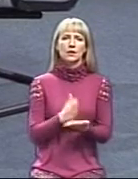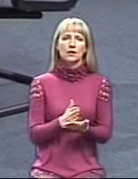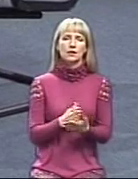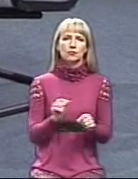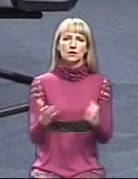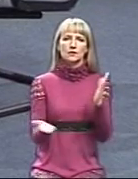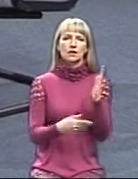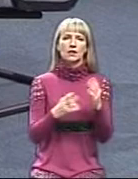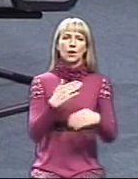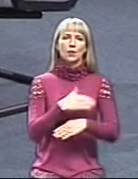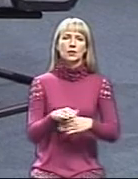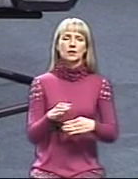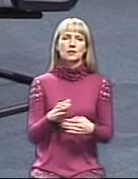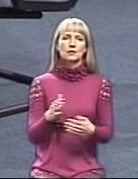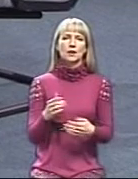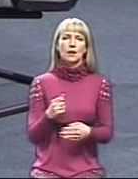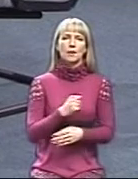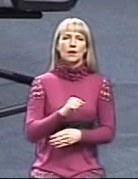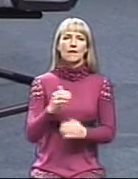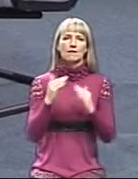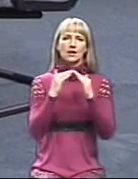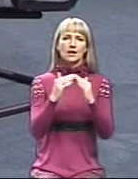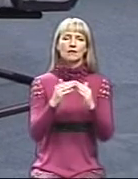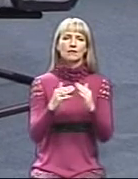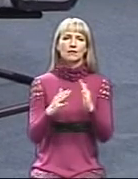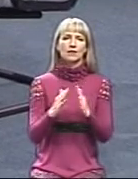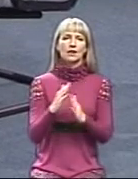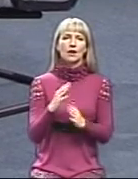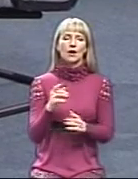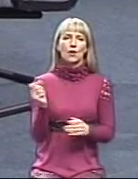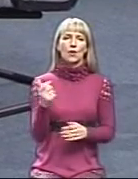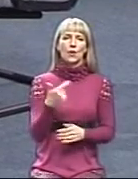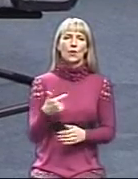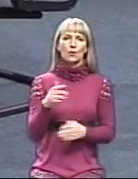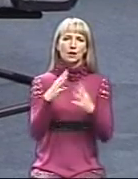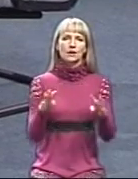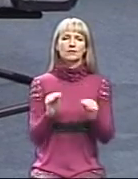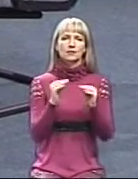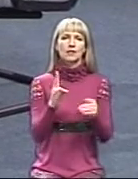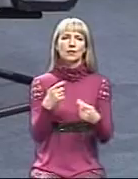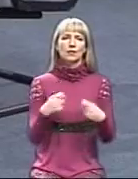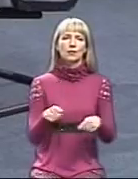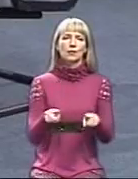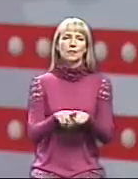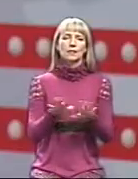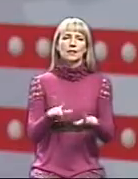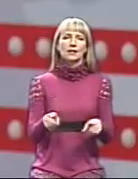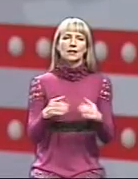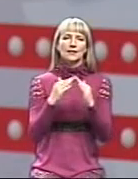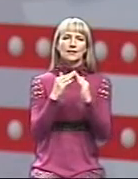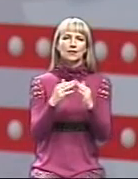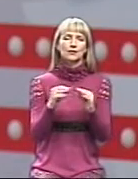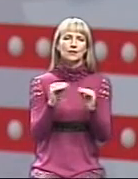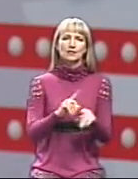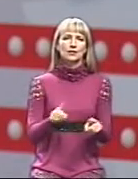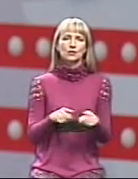на вулиці Перемоги верхівки блакитних ялинок десь виставлені на продаж. Да, ну, в таких точках ці верхушки не